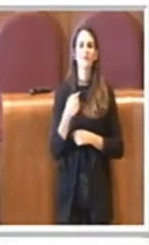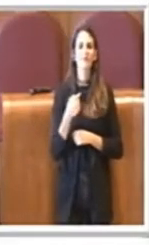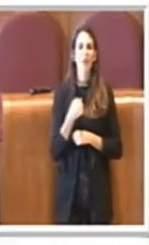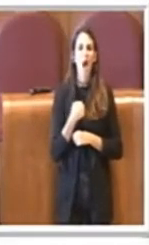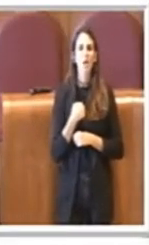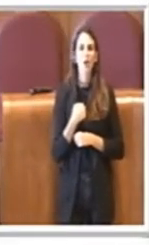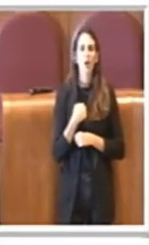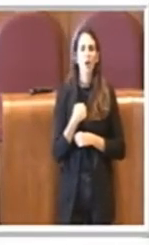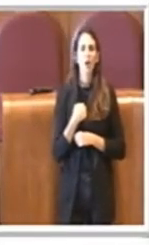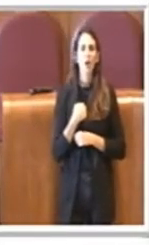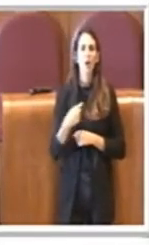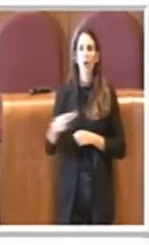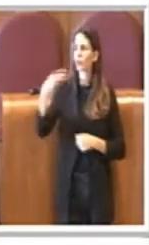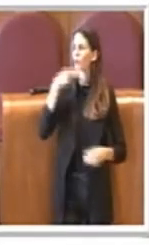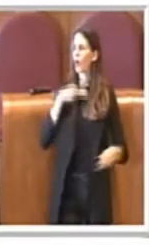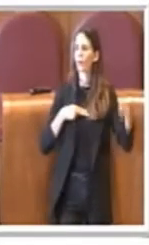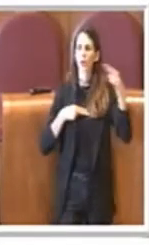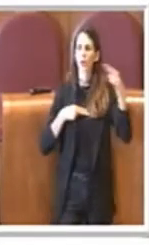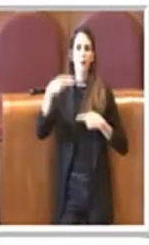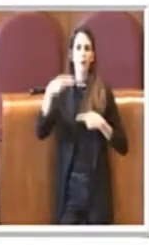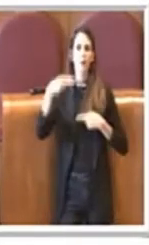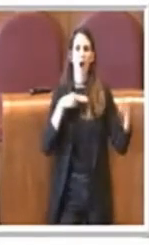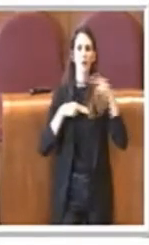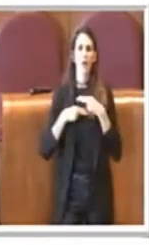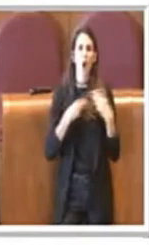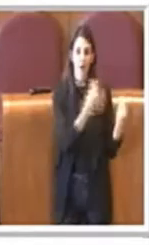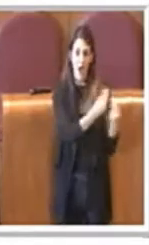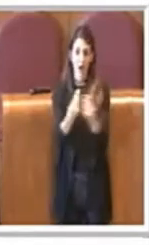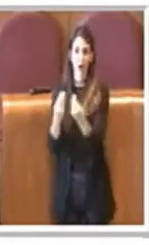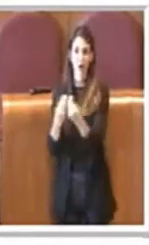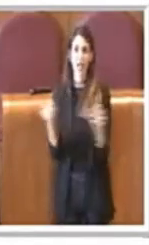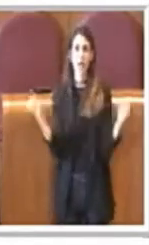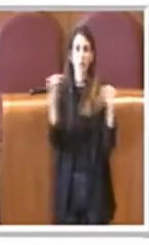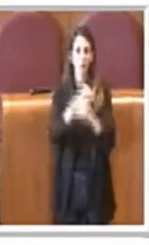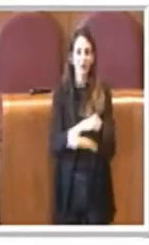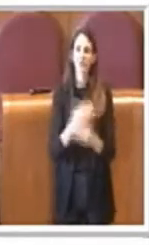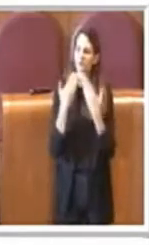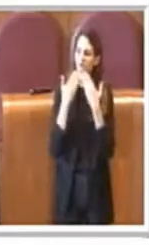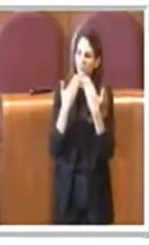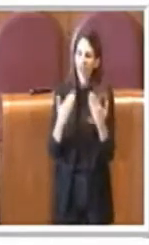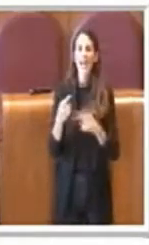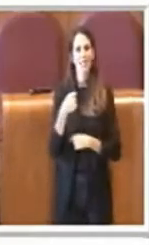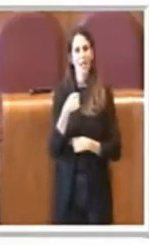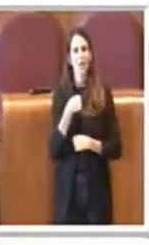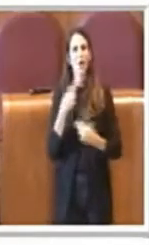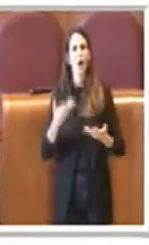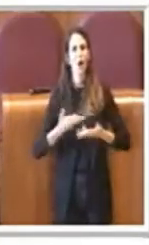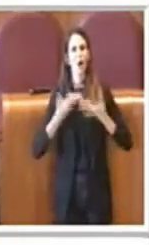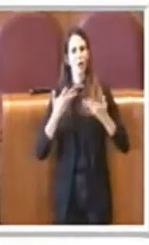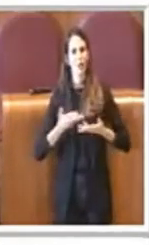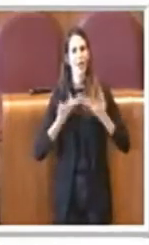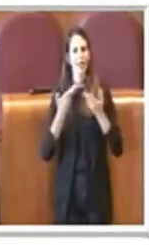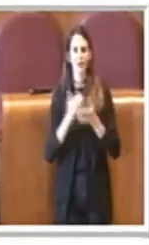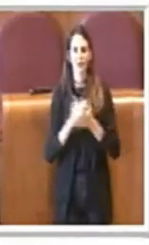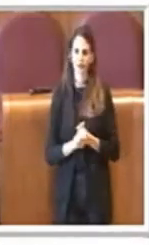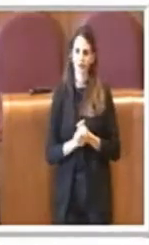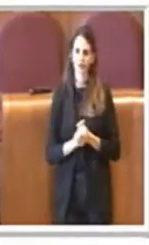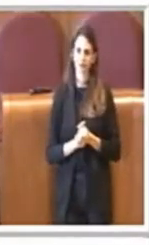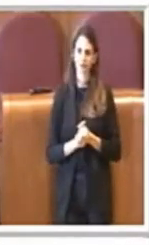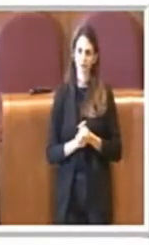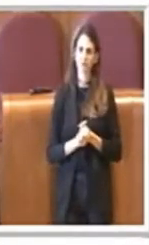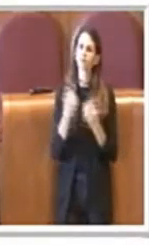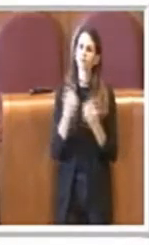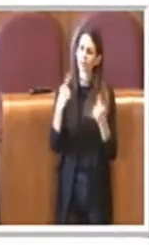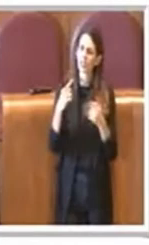largamente menzionato dai colleghi di opposizione, insomma lo ritengo comunque in ogni caso, al di là delle differenti vedute, insomma un attestato